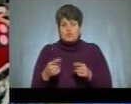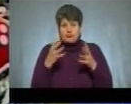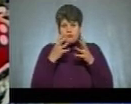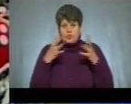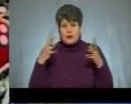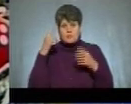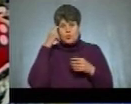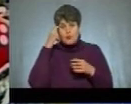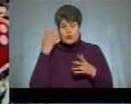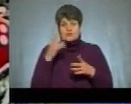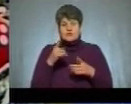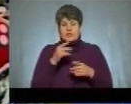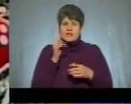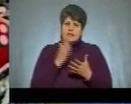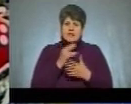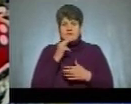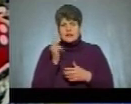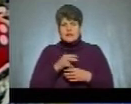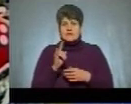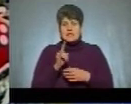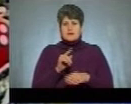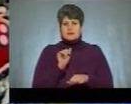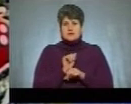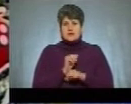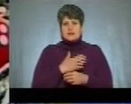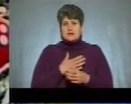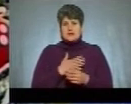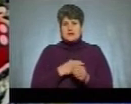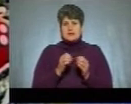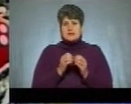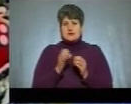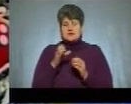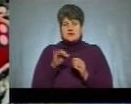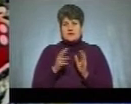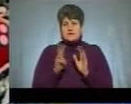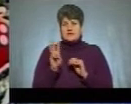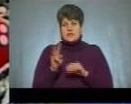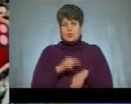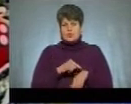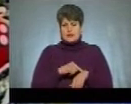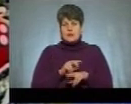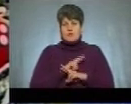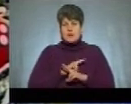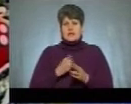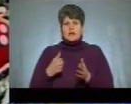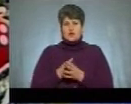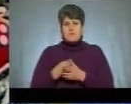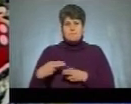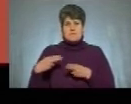чи є у цьому винні. Зазначу, дитина перестала дихати 10 січня о 3-й годині. Вона померла ще до приїзду